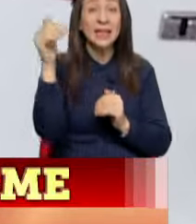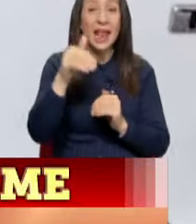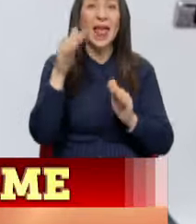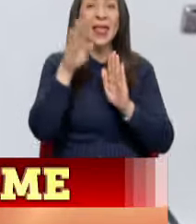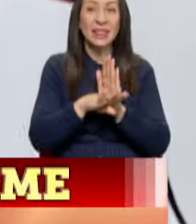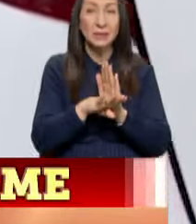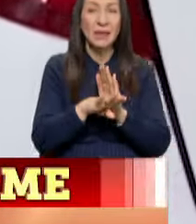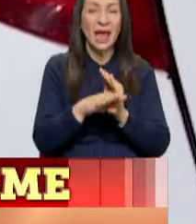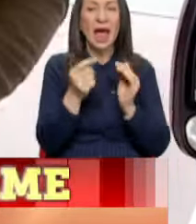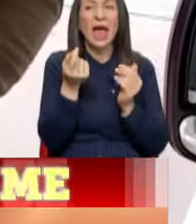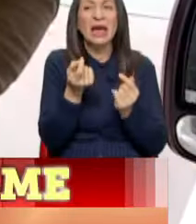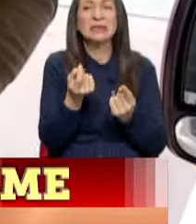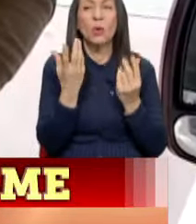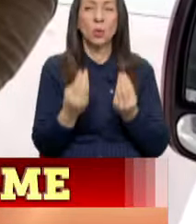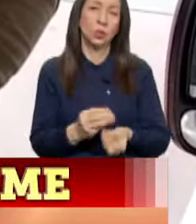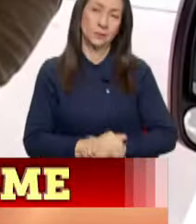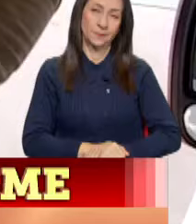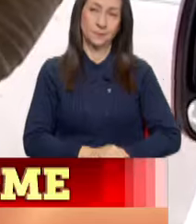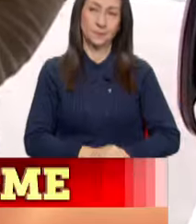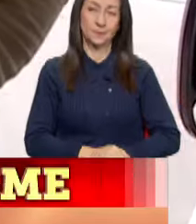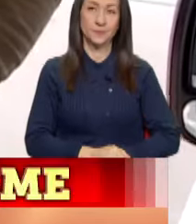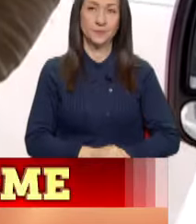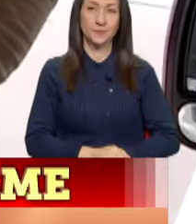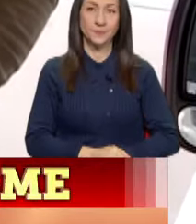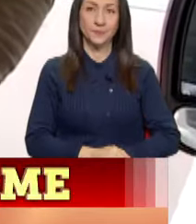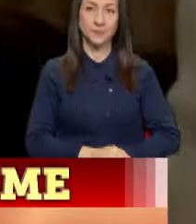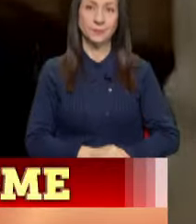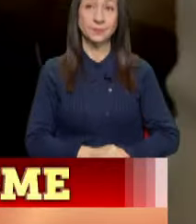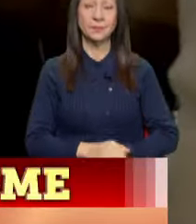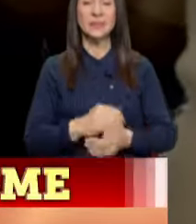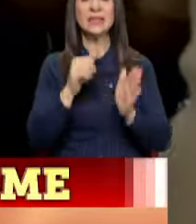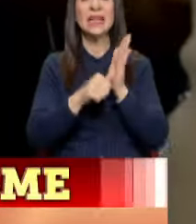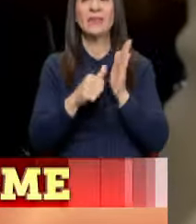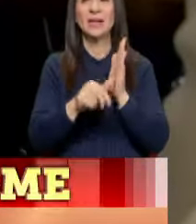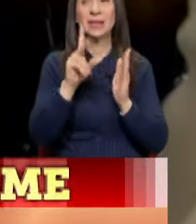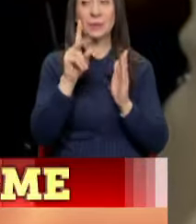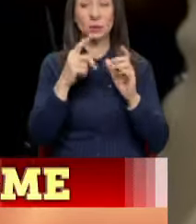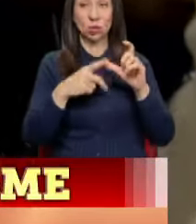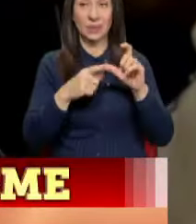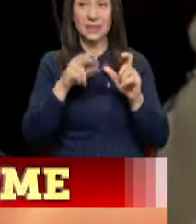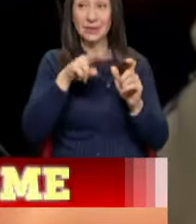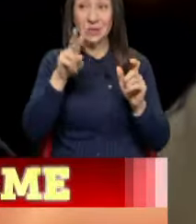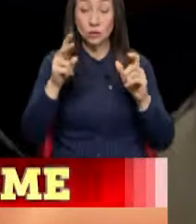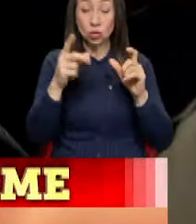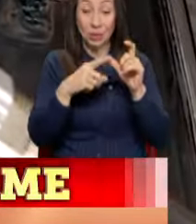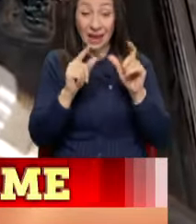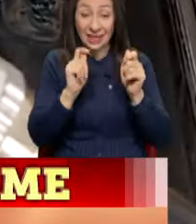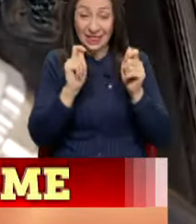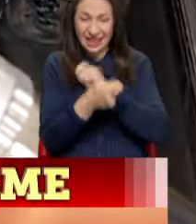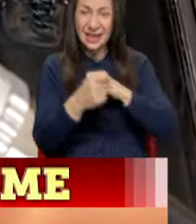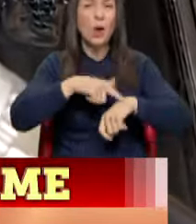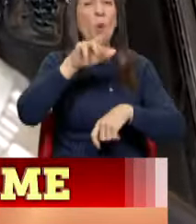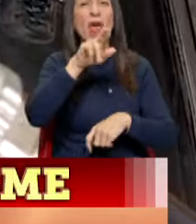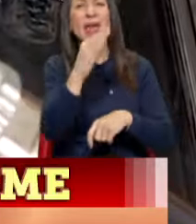indirim de sınırlı kaldı takvimler 21 Şubat'tan 22 Şubat'a döndüğü anda